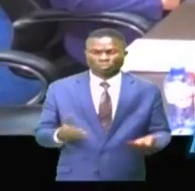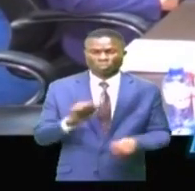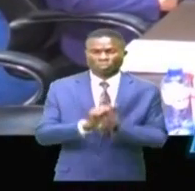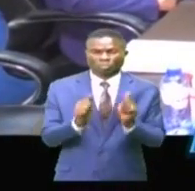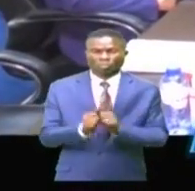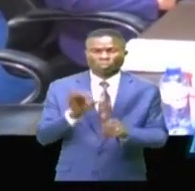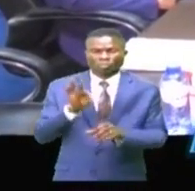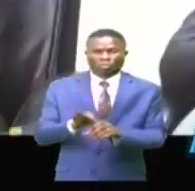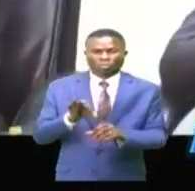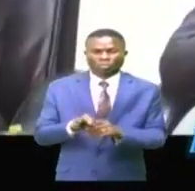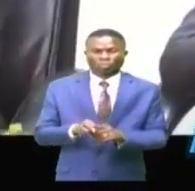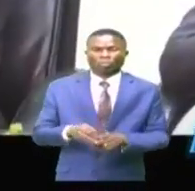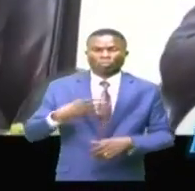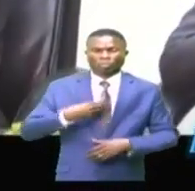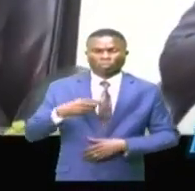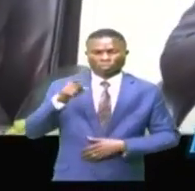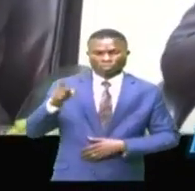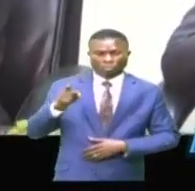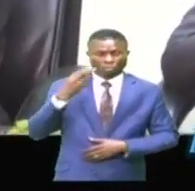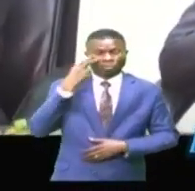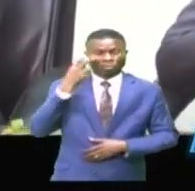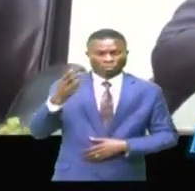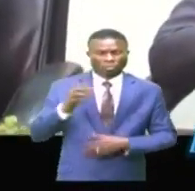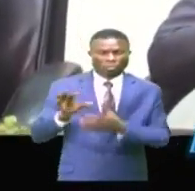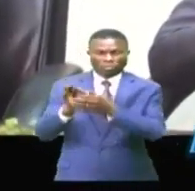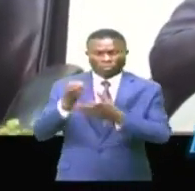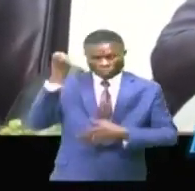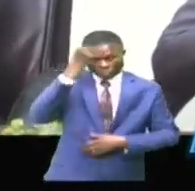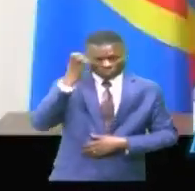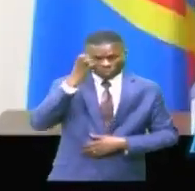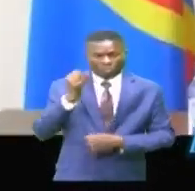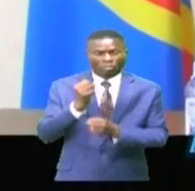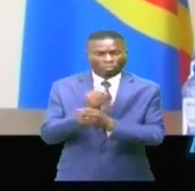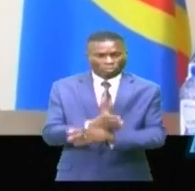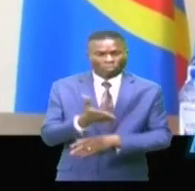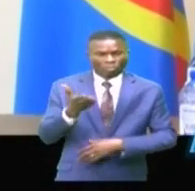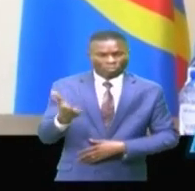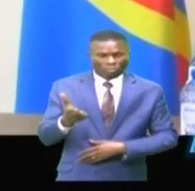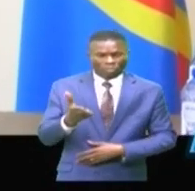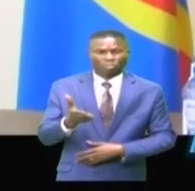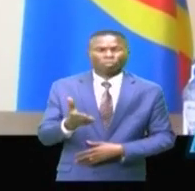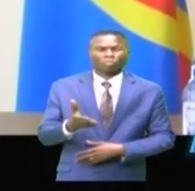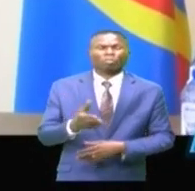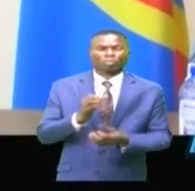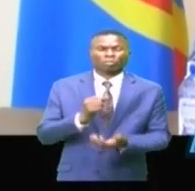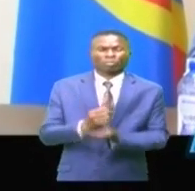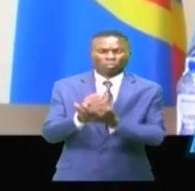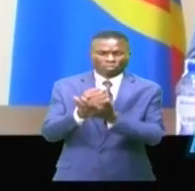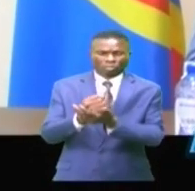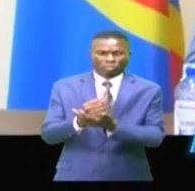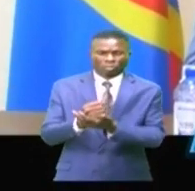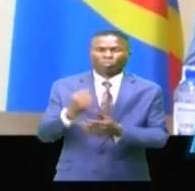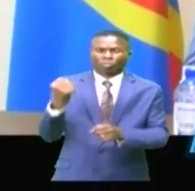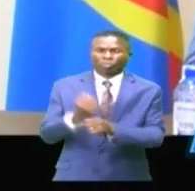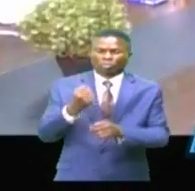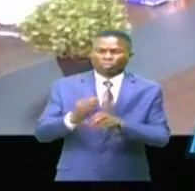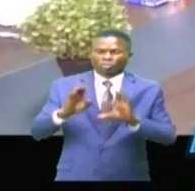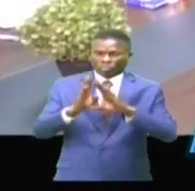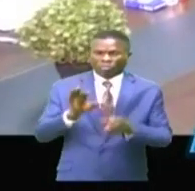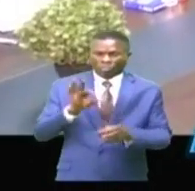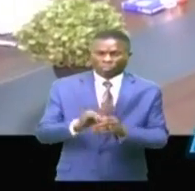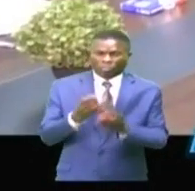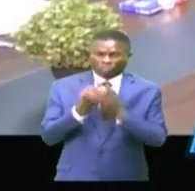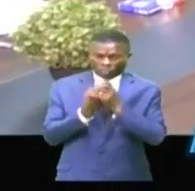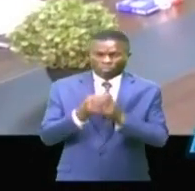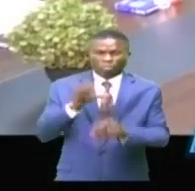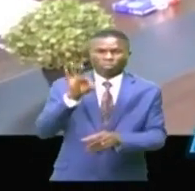électoral Didier européenne est très attentive à l'ensemble du processus à quelques